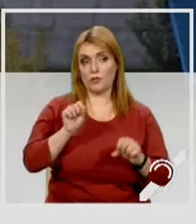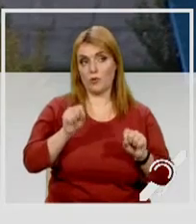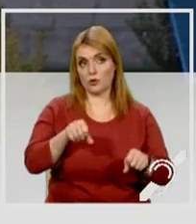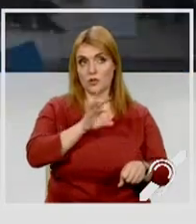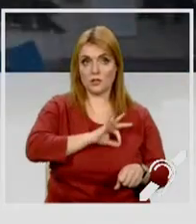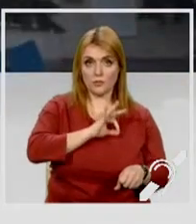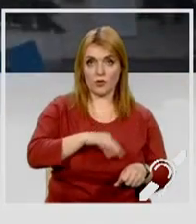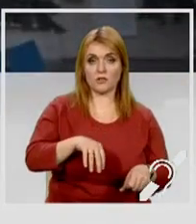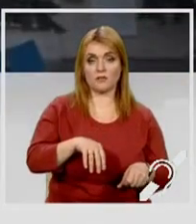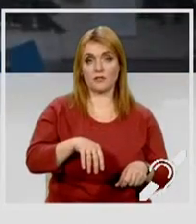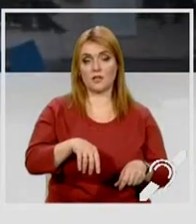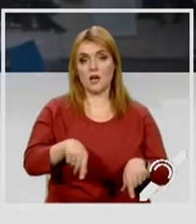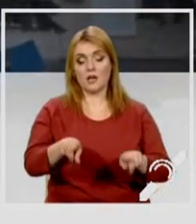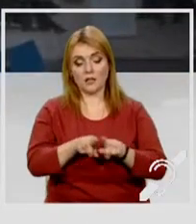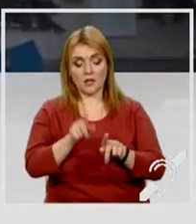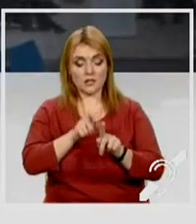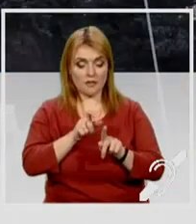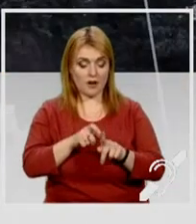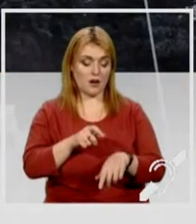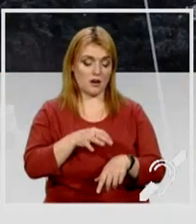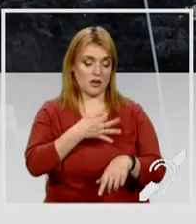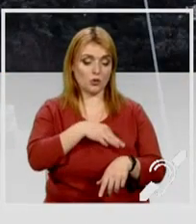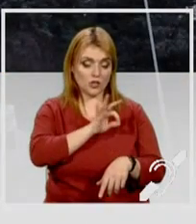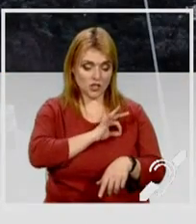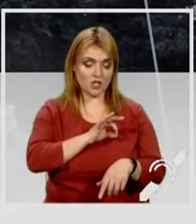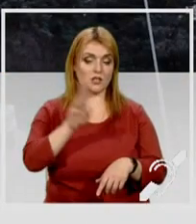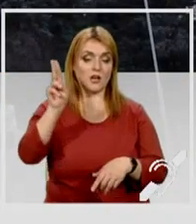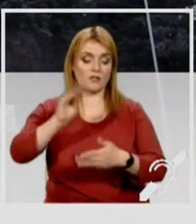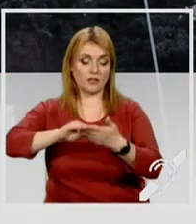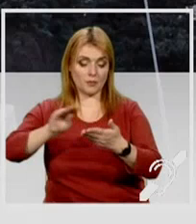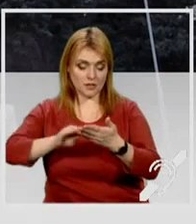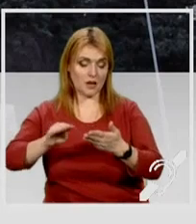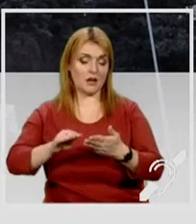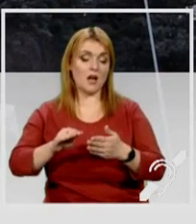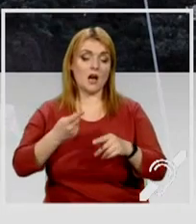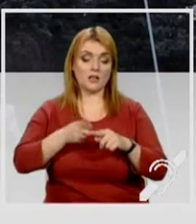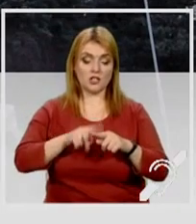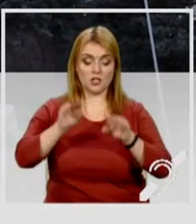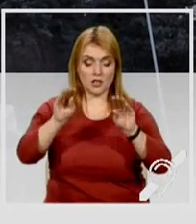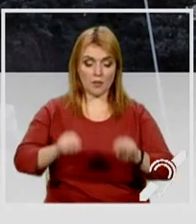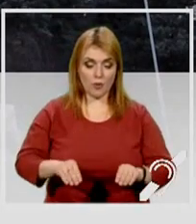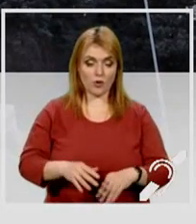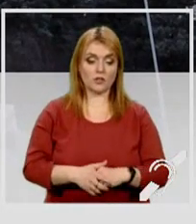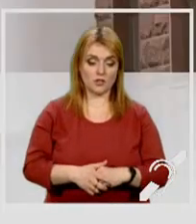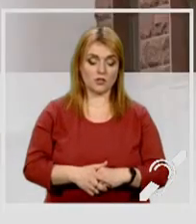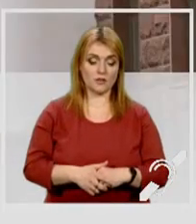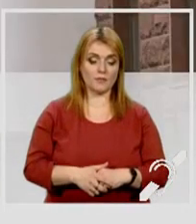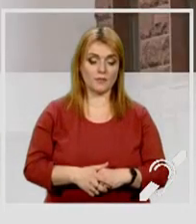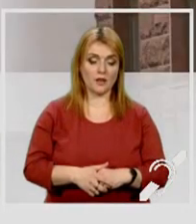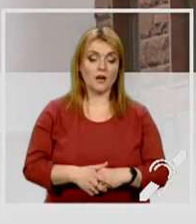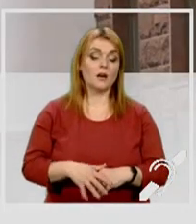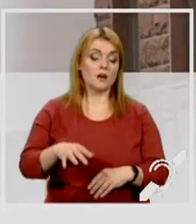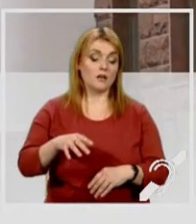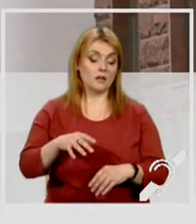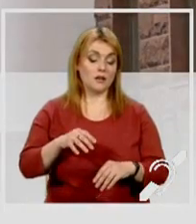terminologii non-juridice. Avocatul poporului a sesizat ministrul afacerilor interne, prim-ministrul, președintele Parlamentului și mai